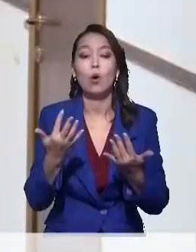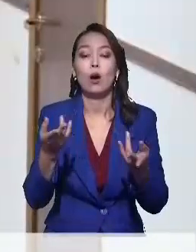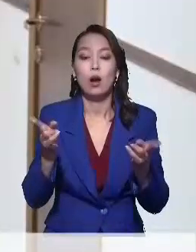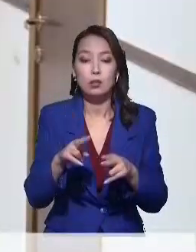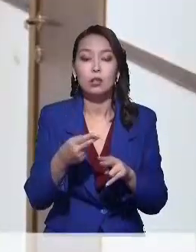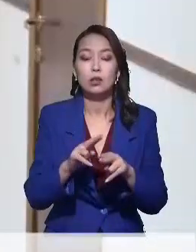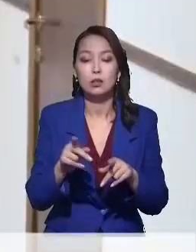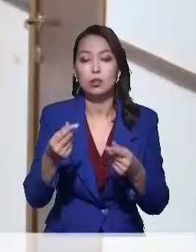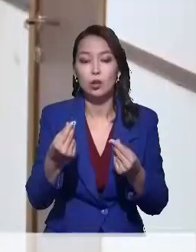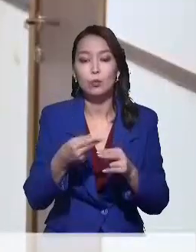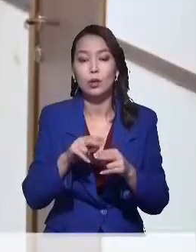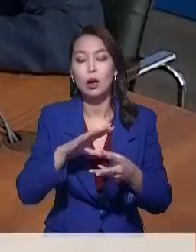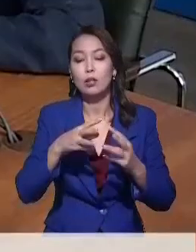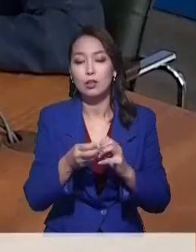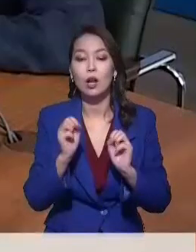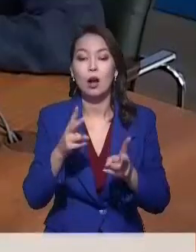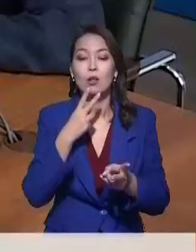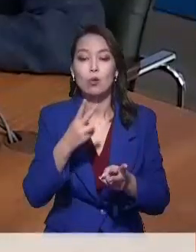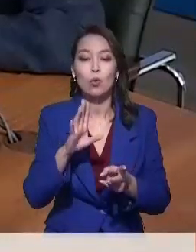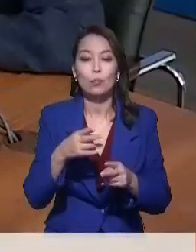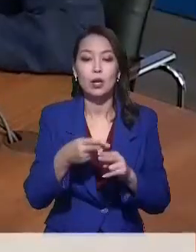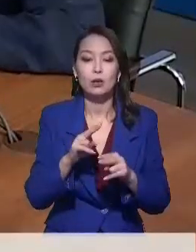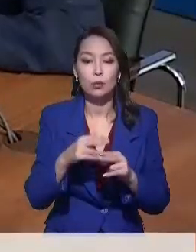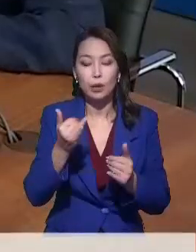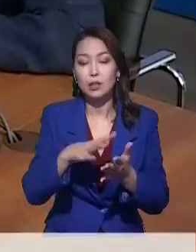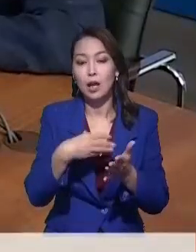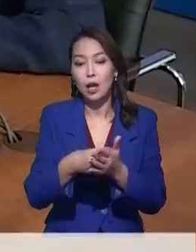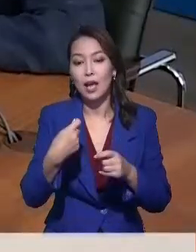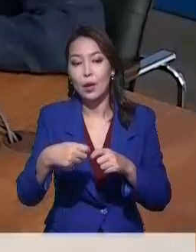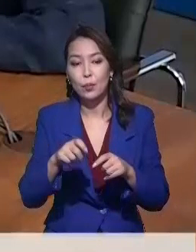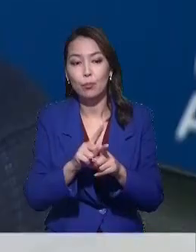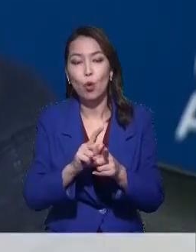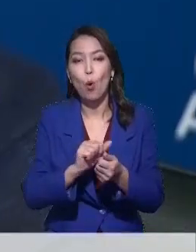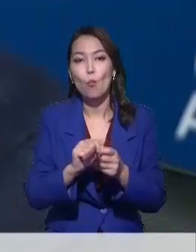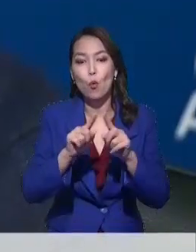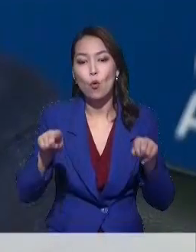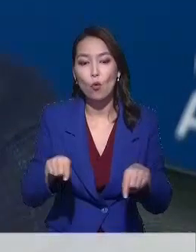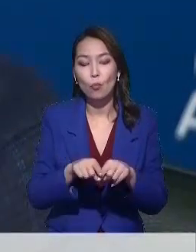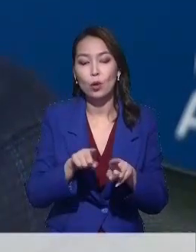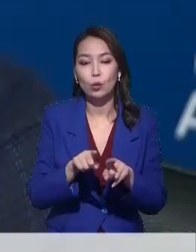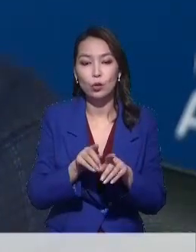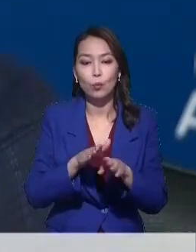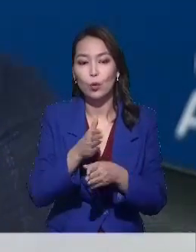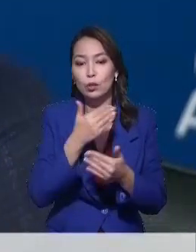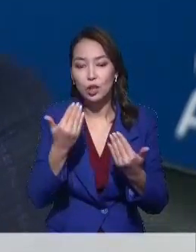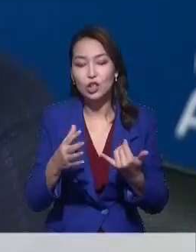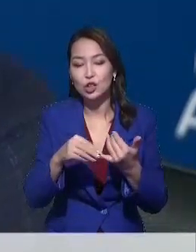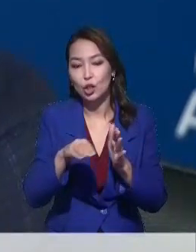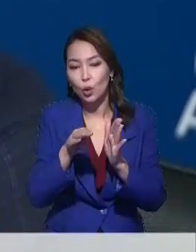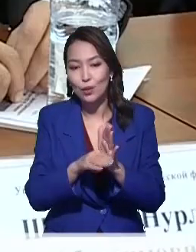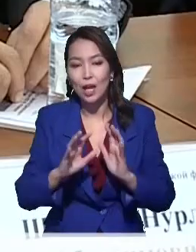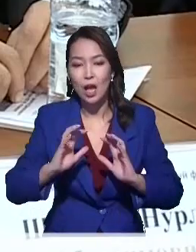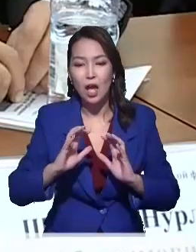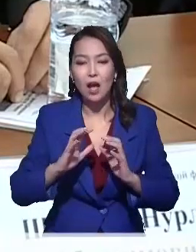салған ақшасының нәтижесін қалай көреді? Дегенмен әлі күнге дейін инвесторларға қағаз жүзінде басымдық берілмеген, сондықтан олар жер қойнауын геологиялық